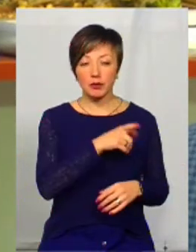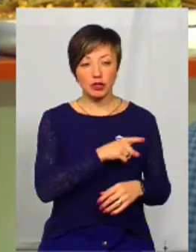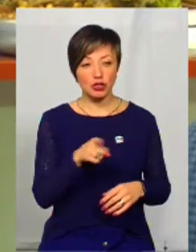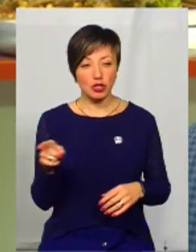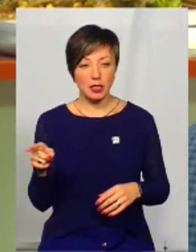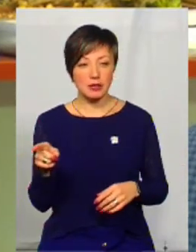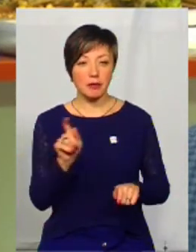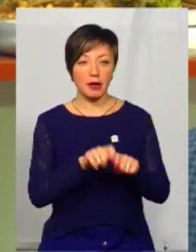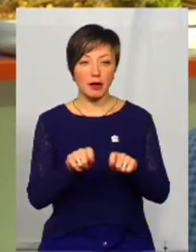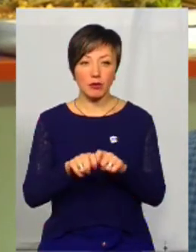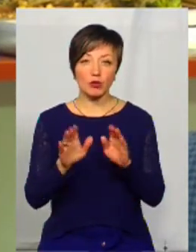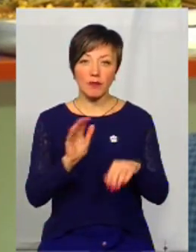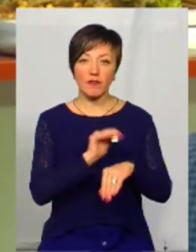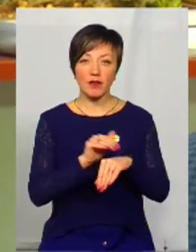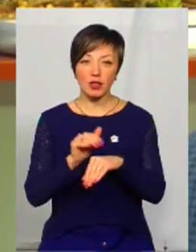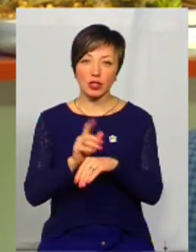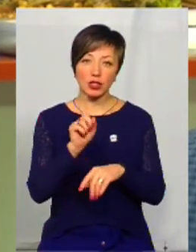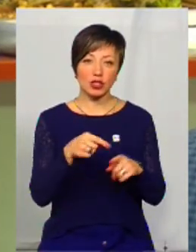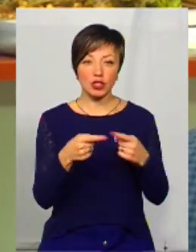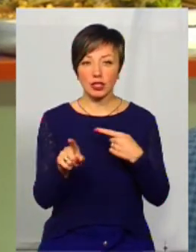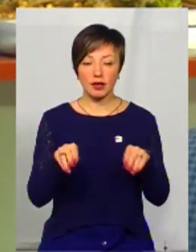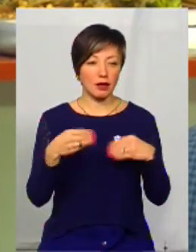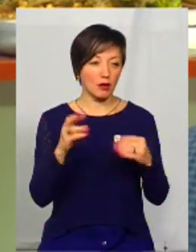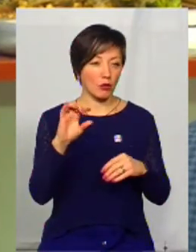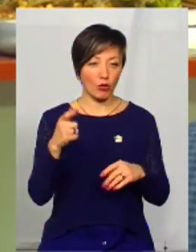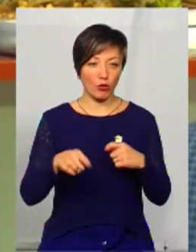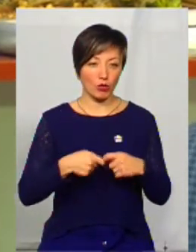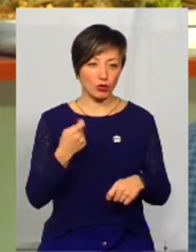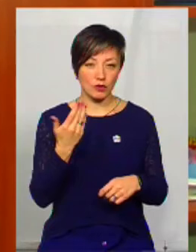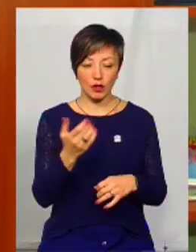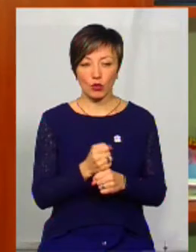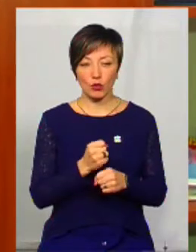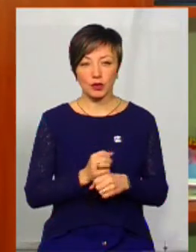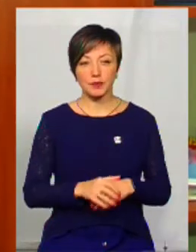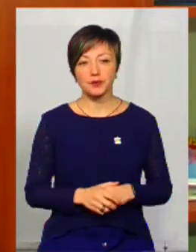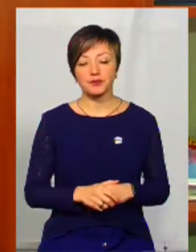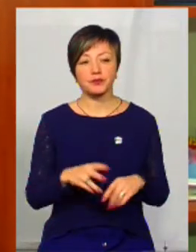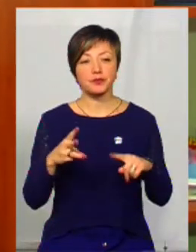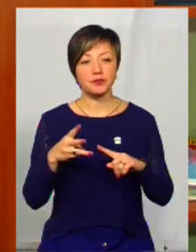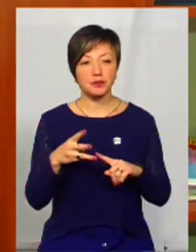тих перевірок ми будемо виявляти ті чи інші, не дай Бог, там порушення в їх роботі.